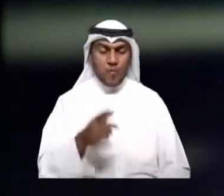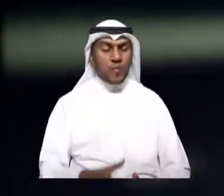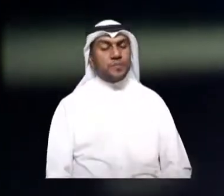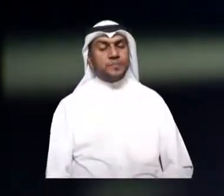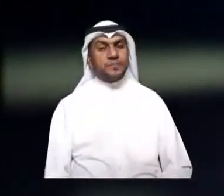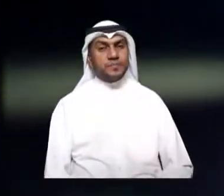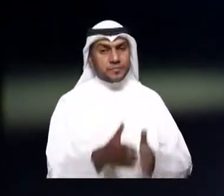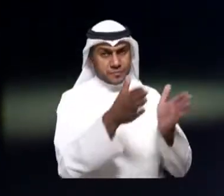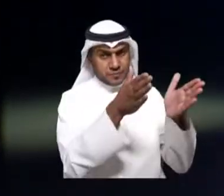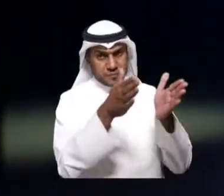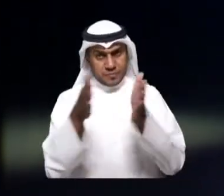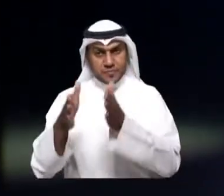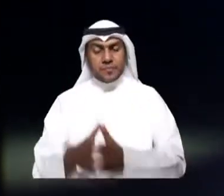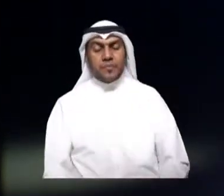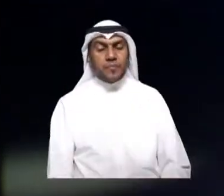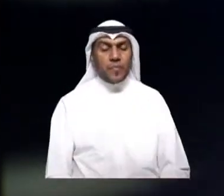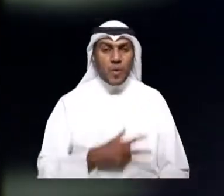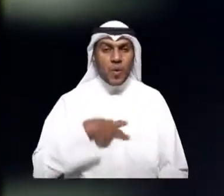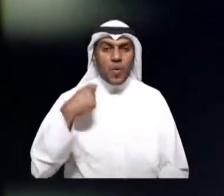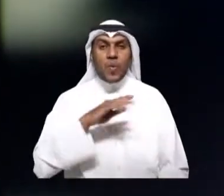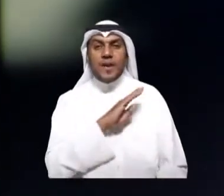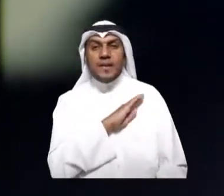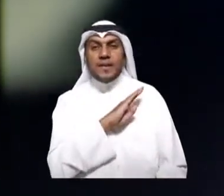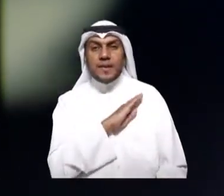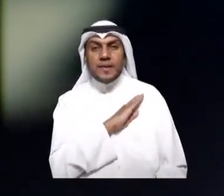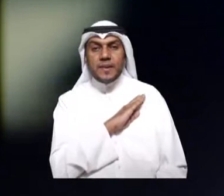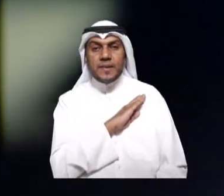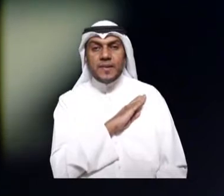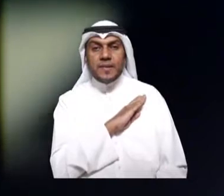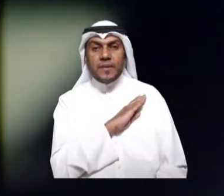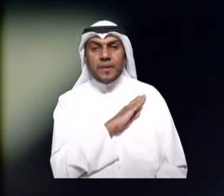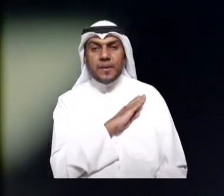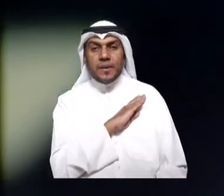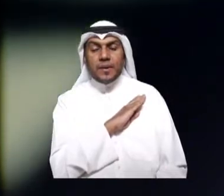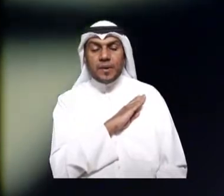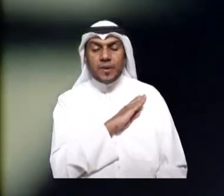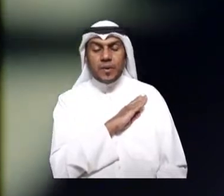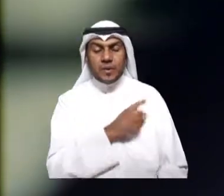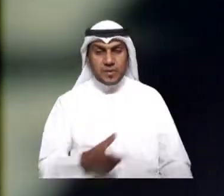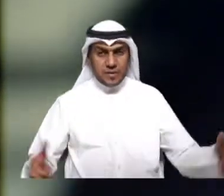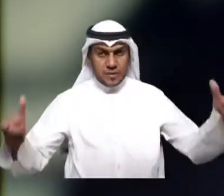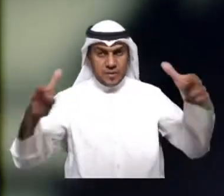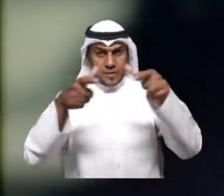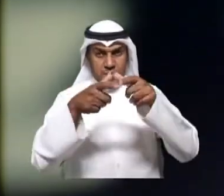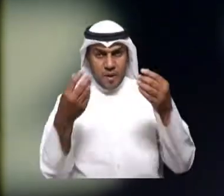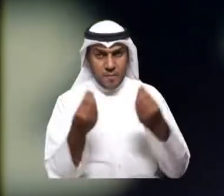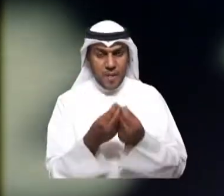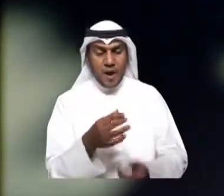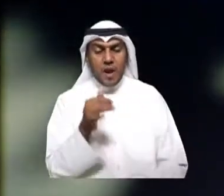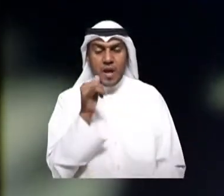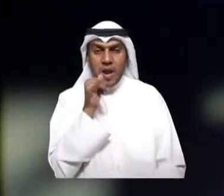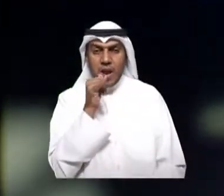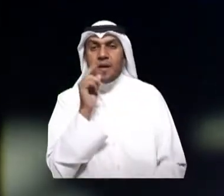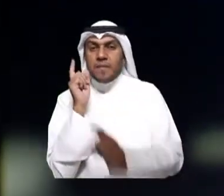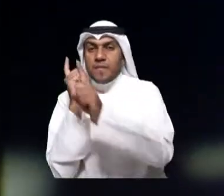عقد النائب الأول لرئيس مجلس الوزراء ووزير الدفاع الشيخ ناصر صباح الأحمد الجابر الصباح في لندن سلسلة